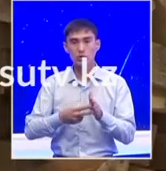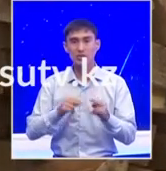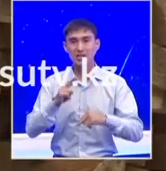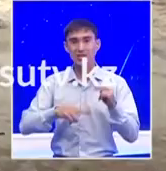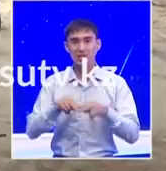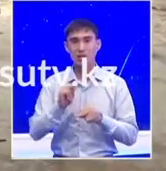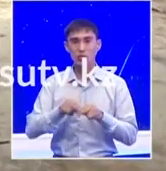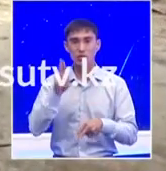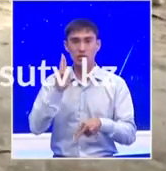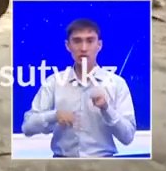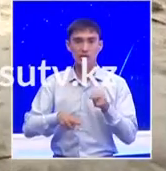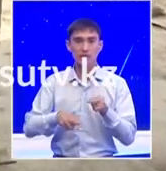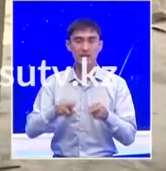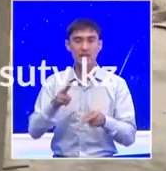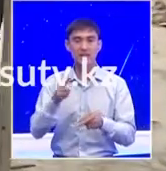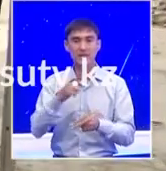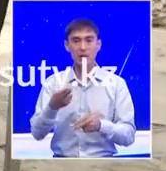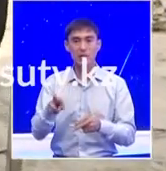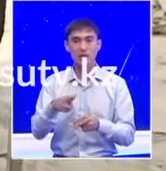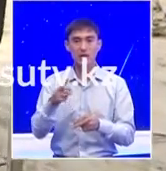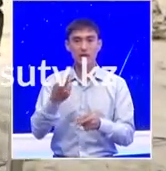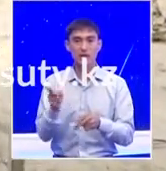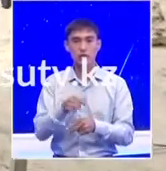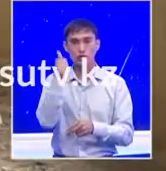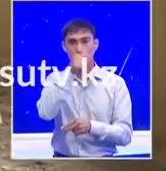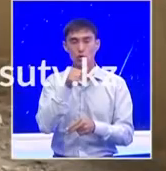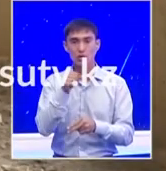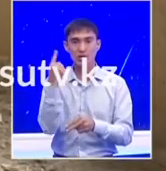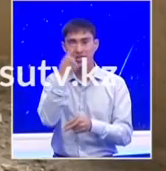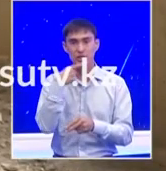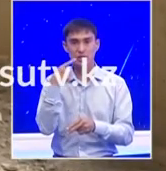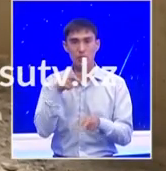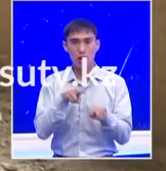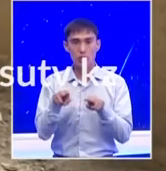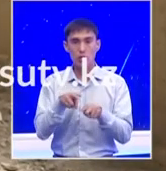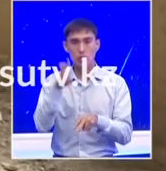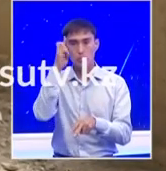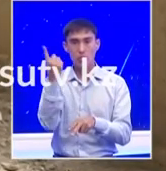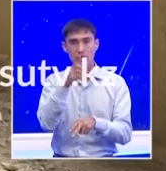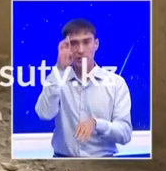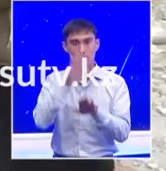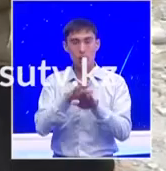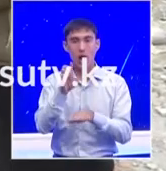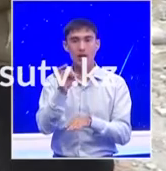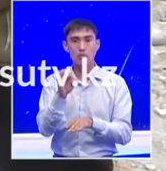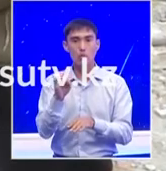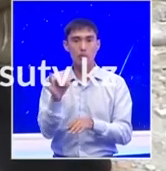работы должны закончиться в декабре текущего года. Дело находится на личном контроле первого заместителя акима области.